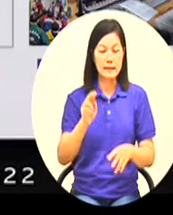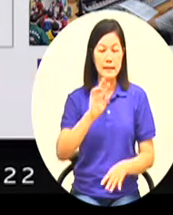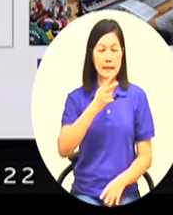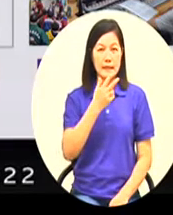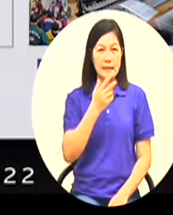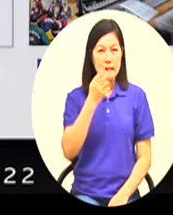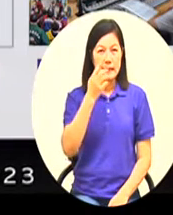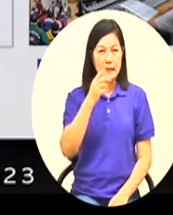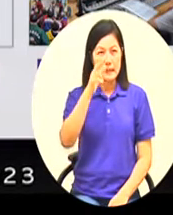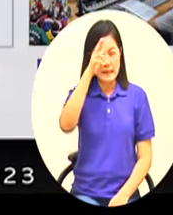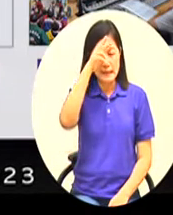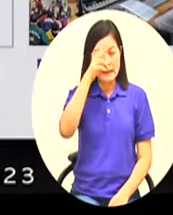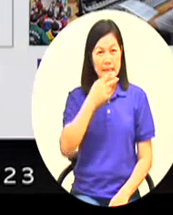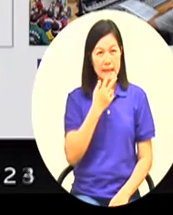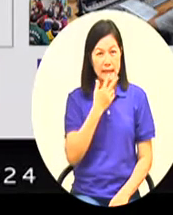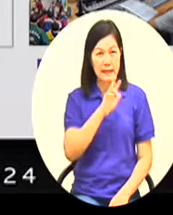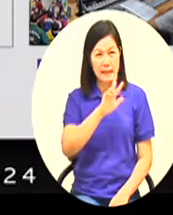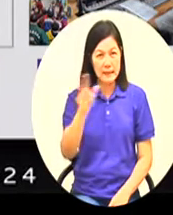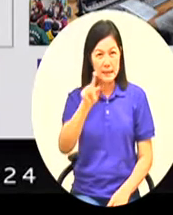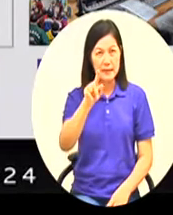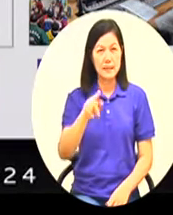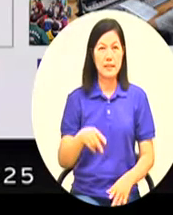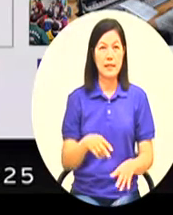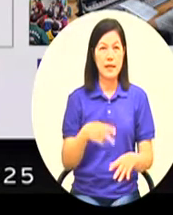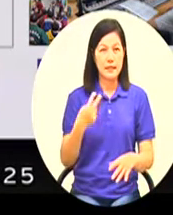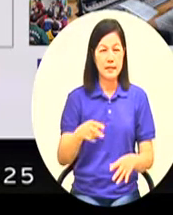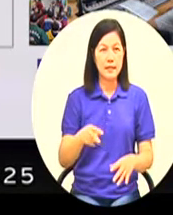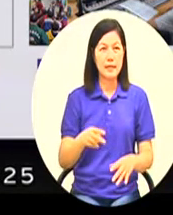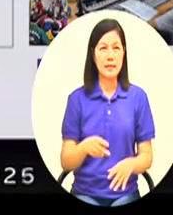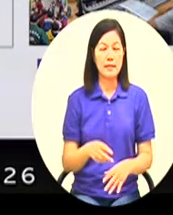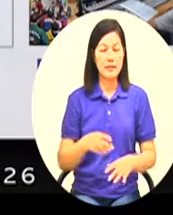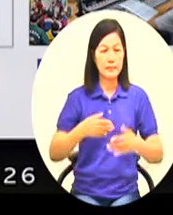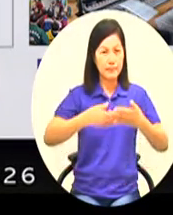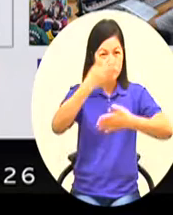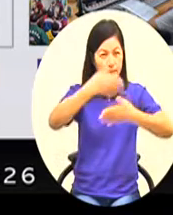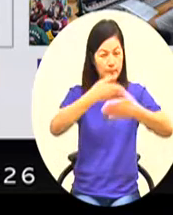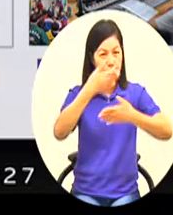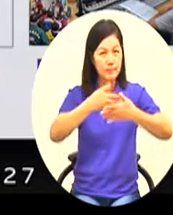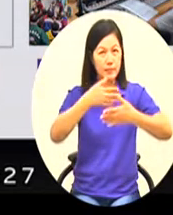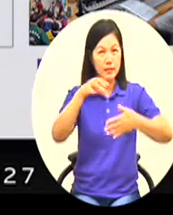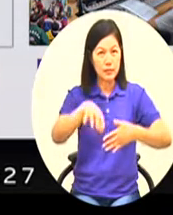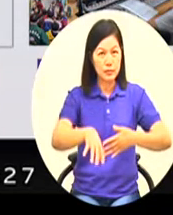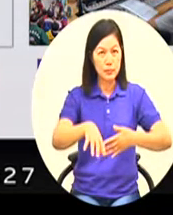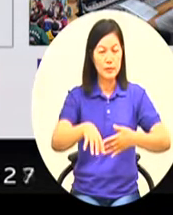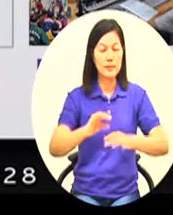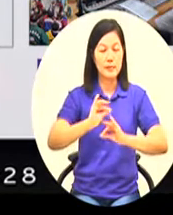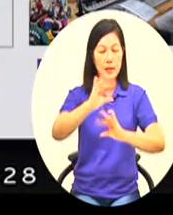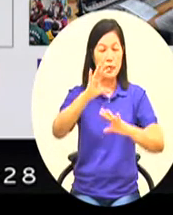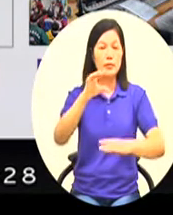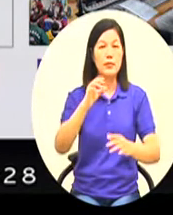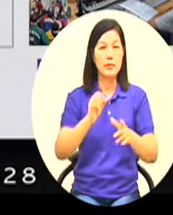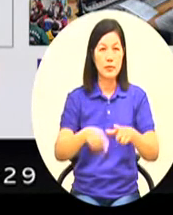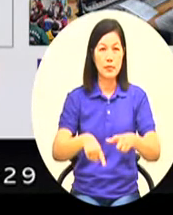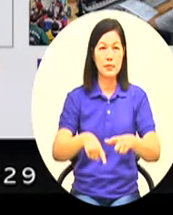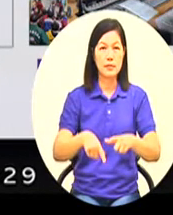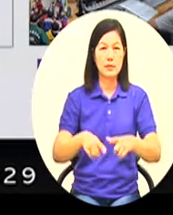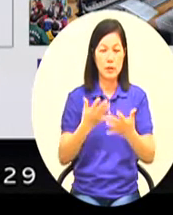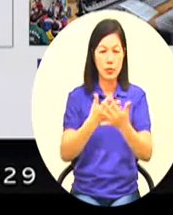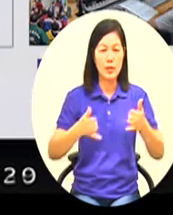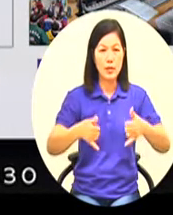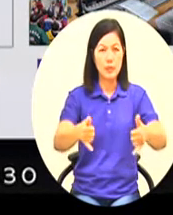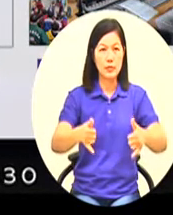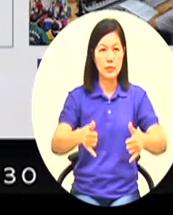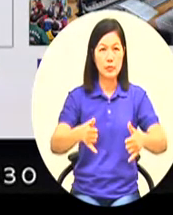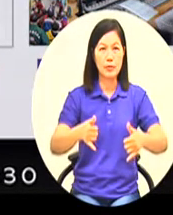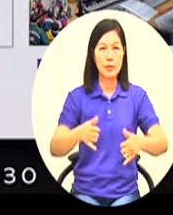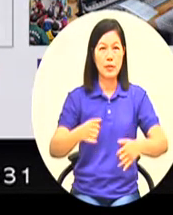执行防火宣导工作。透过电影院影片、百货公司行路、网路、平面媒